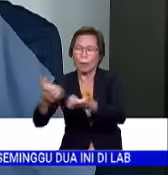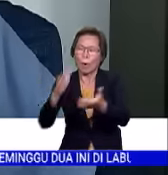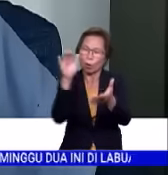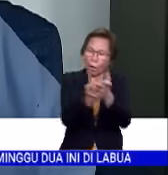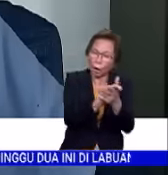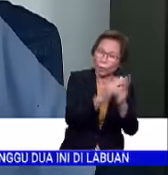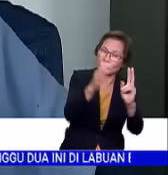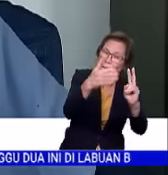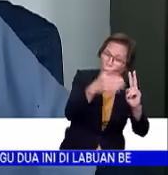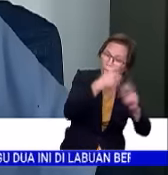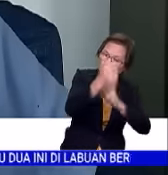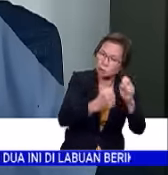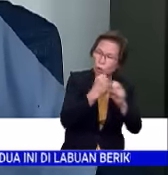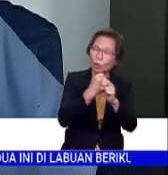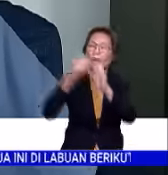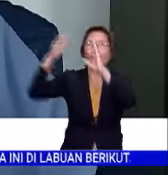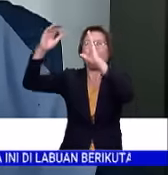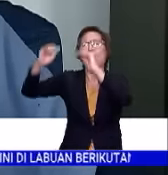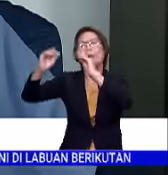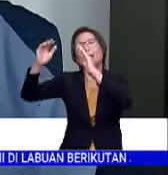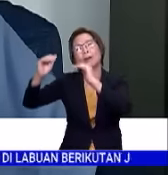ni, insya-Allah mudah-mudahan.